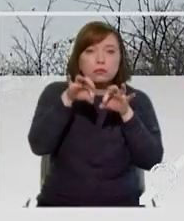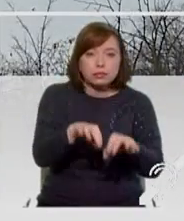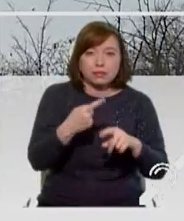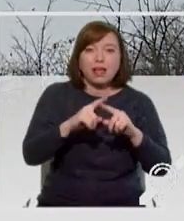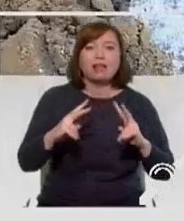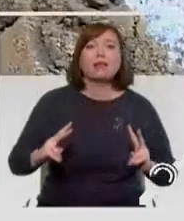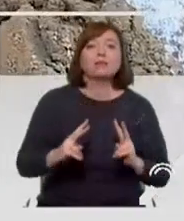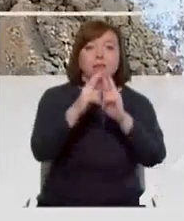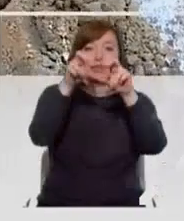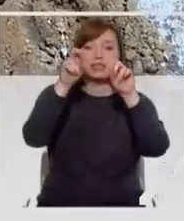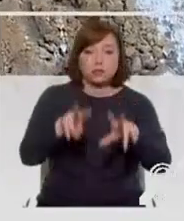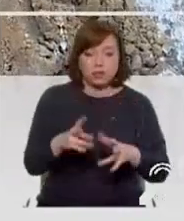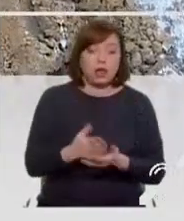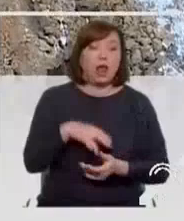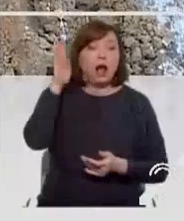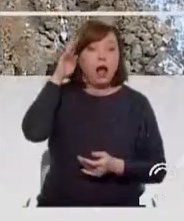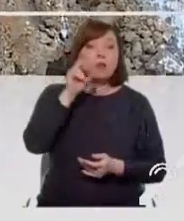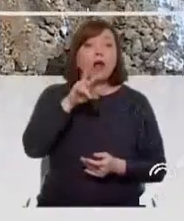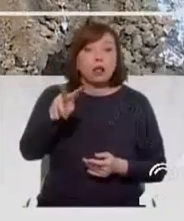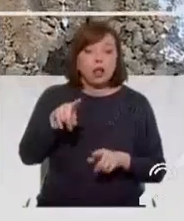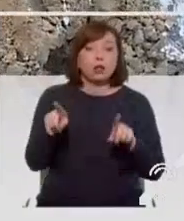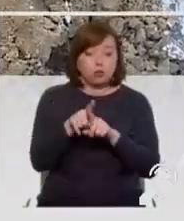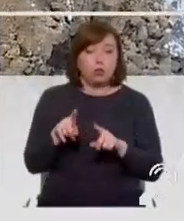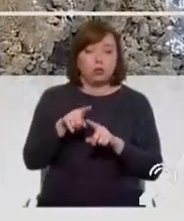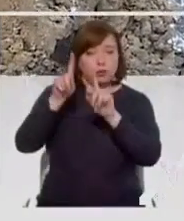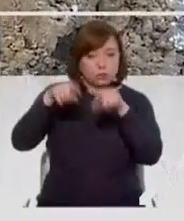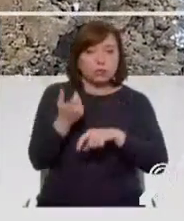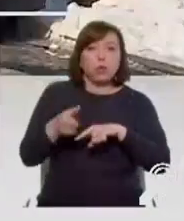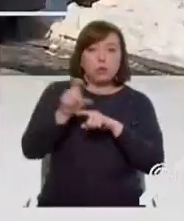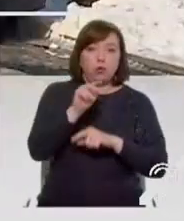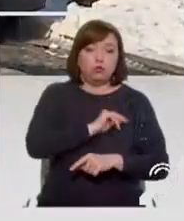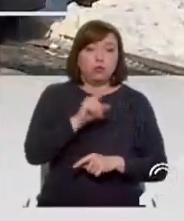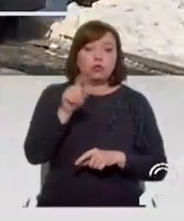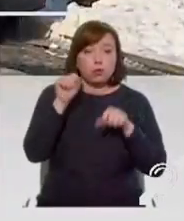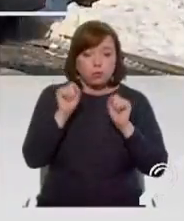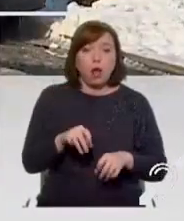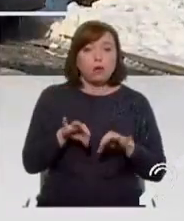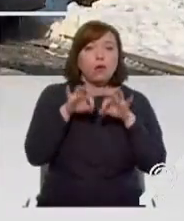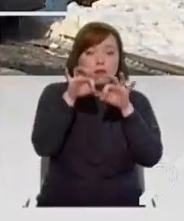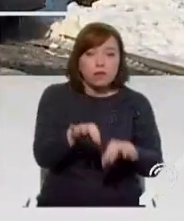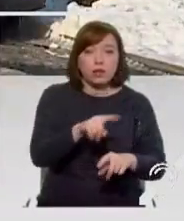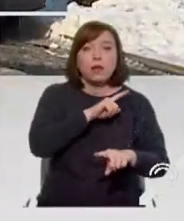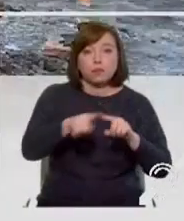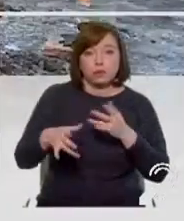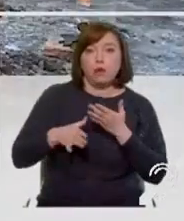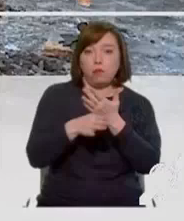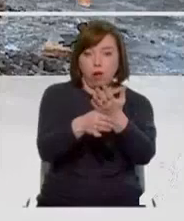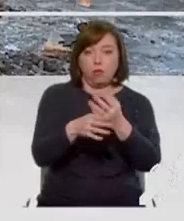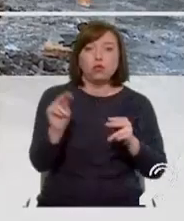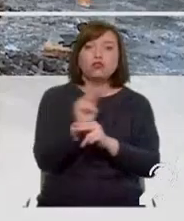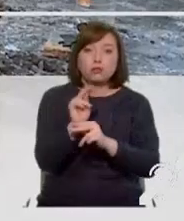instalațiile electrice. Și Apa Canal Chișinău a suplimentat numărul de angajați pentru a putea interveni mai operativ.